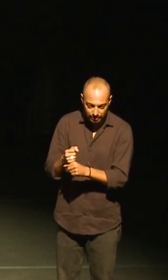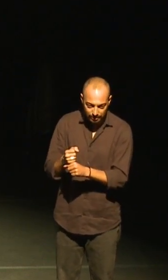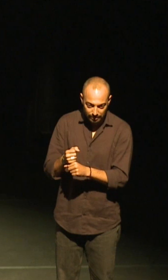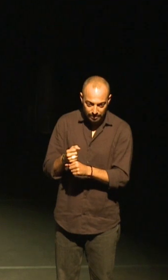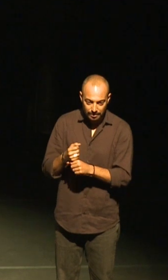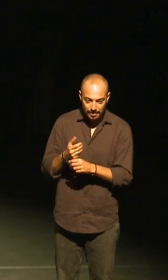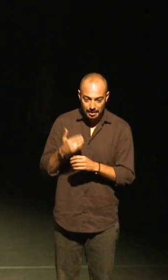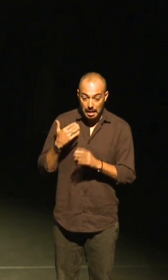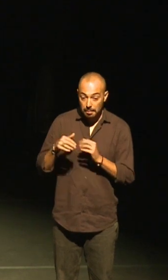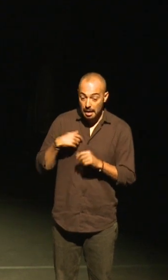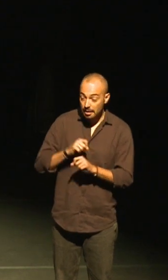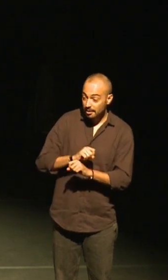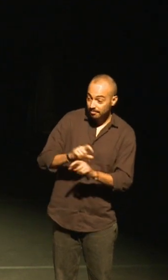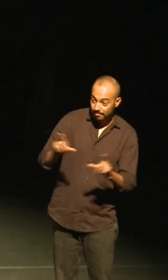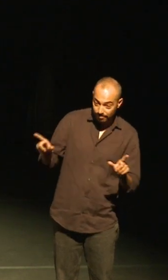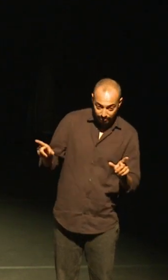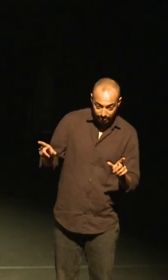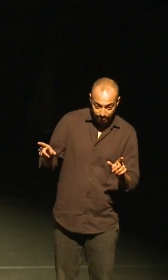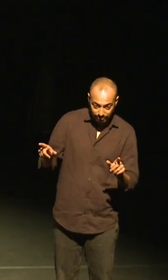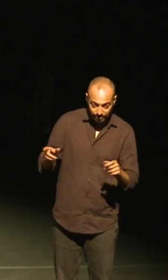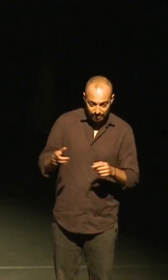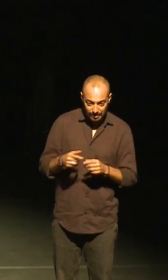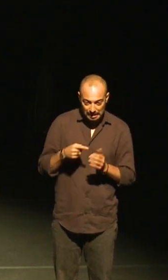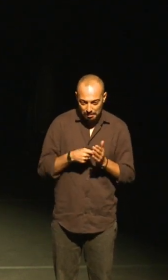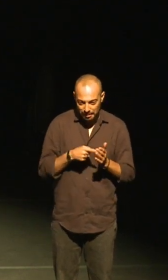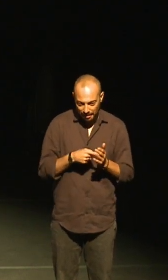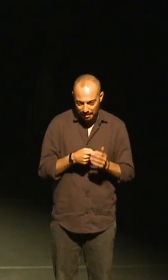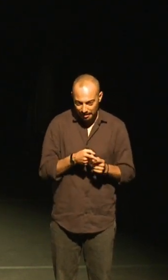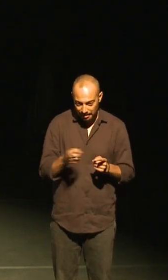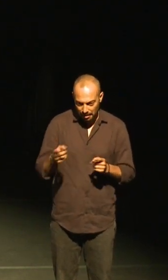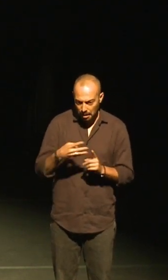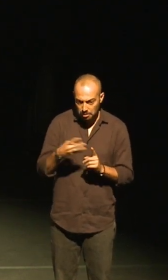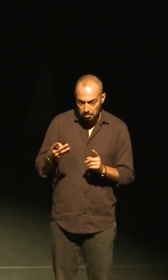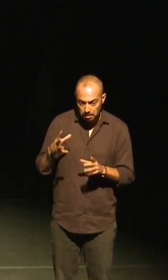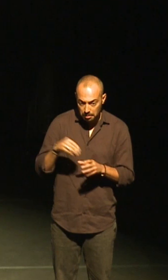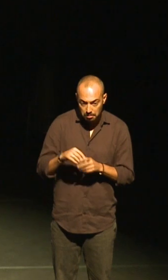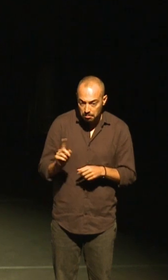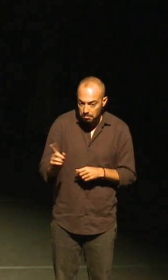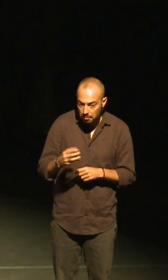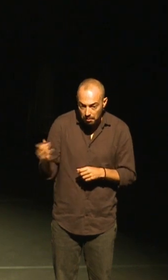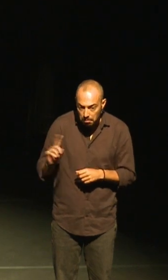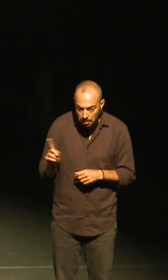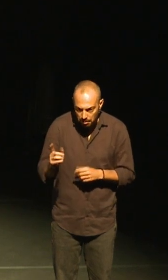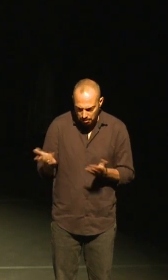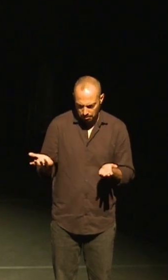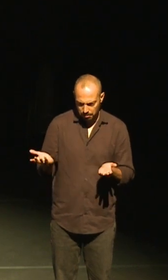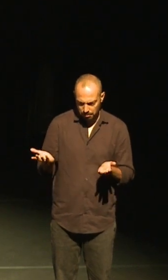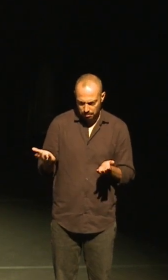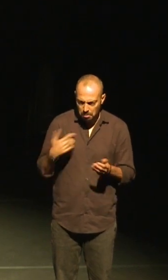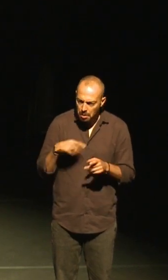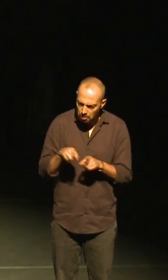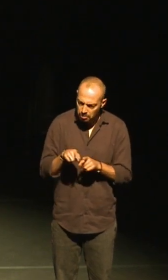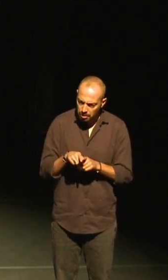lgbt si chiedono Ma che sta succedendo perché e quindi aprono un tema di riflessione e poi chiaramente è una